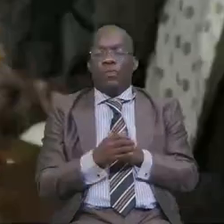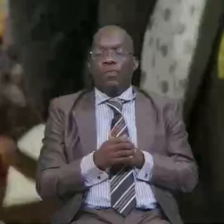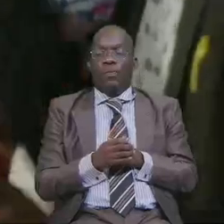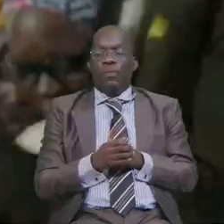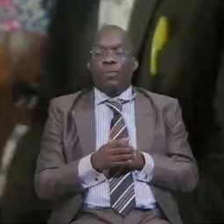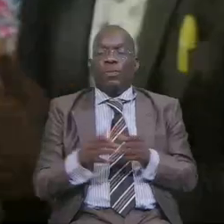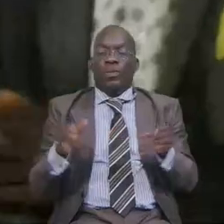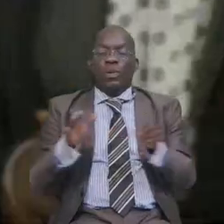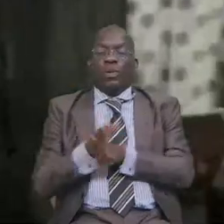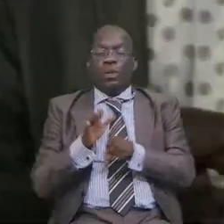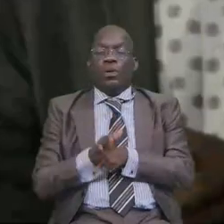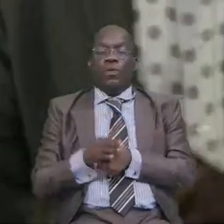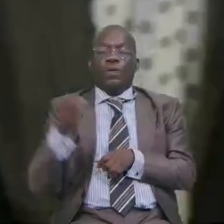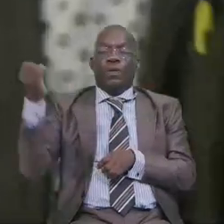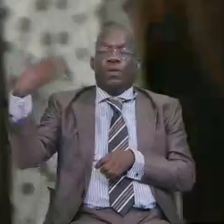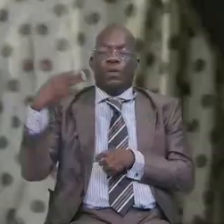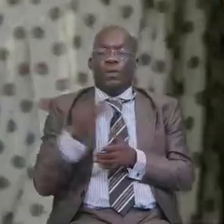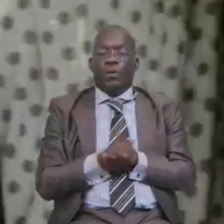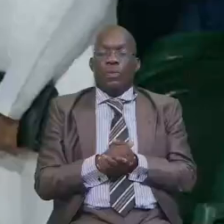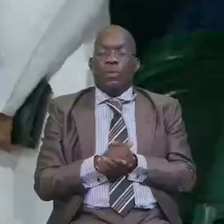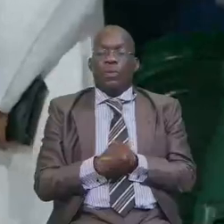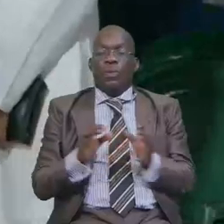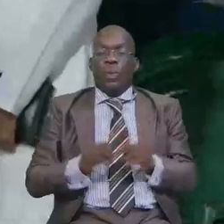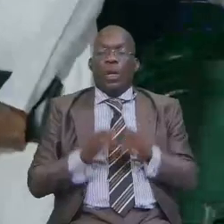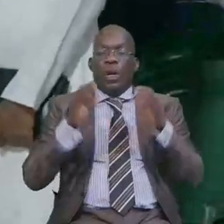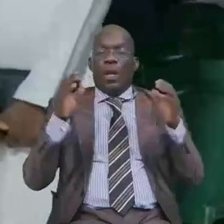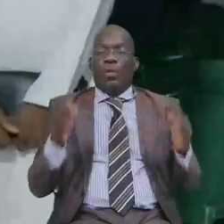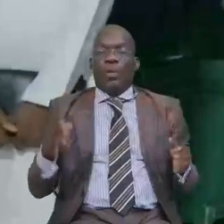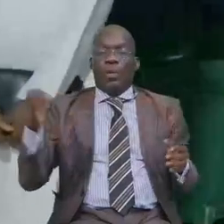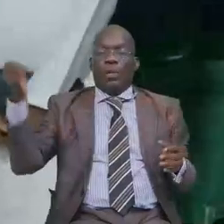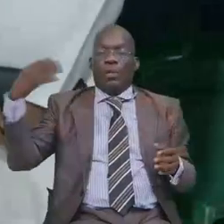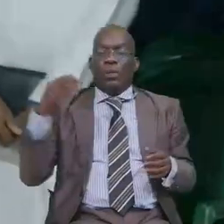de la grâce suffisante, la grâce abondante.